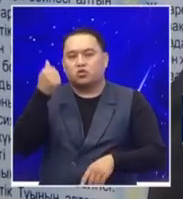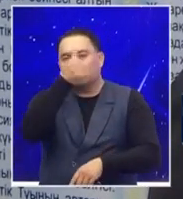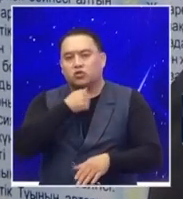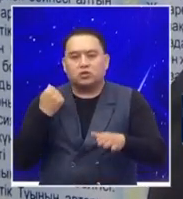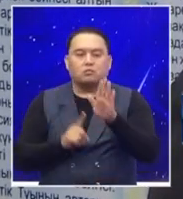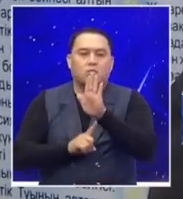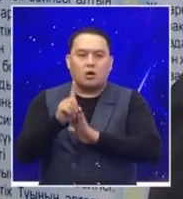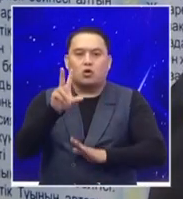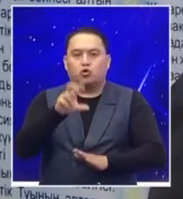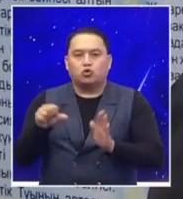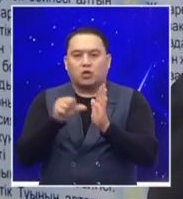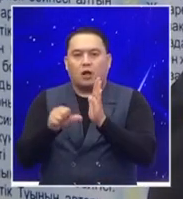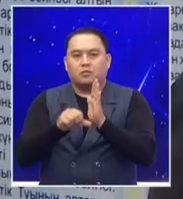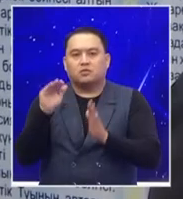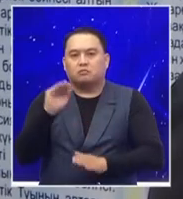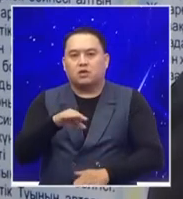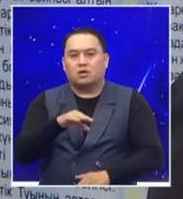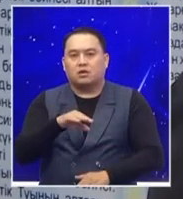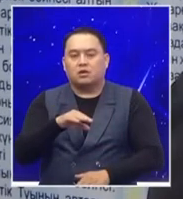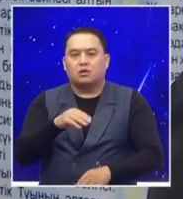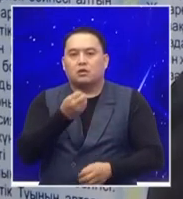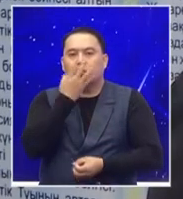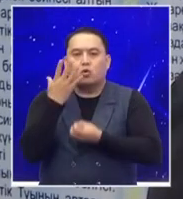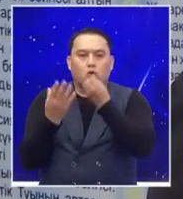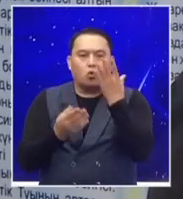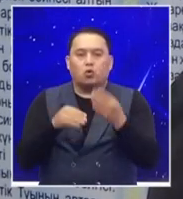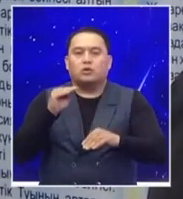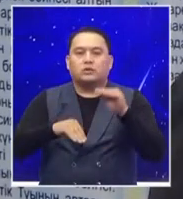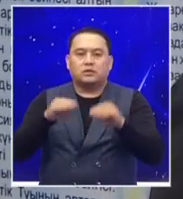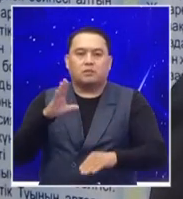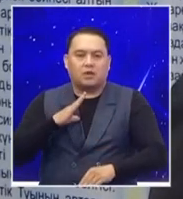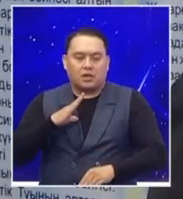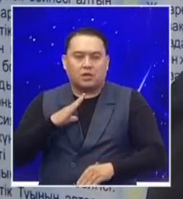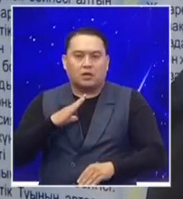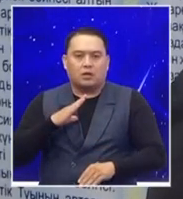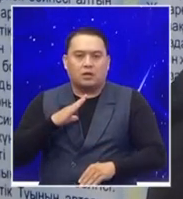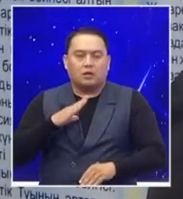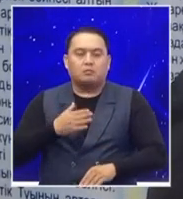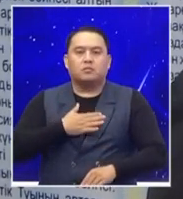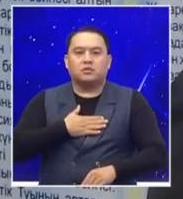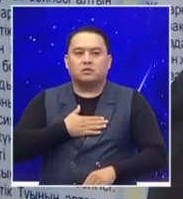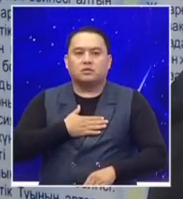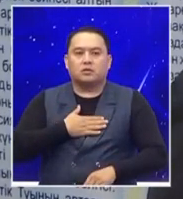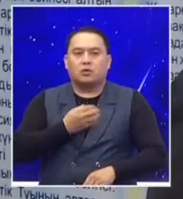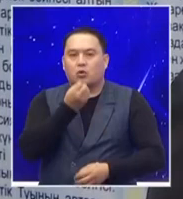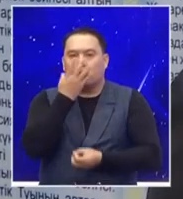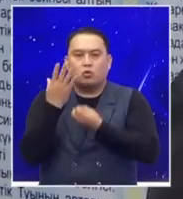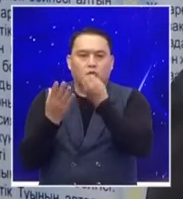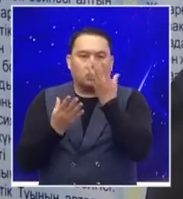бері 360 мыңнан астам гүл түптері егілген болатын. Көбінесе біз осы